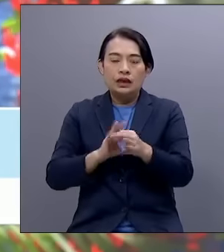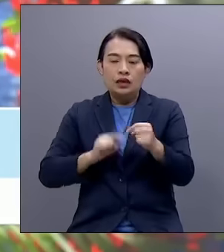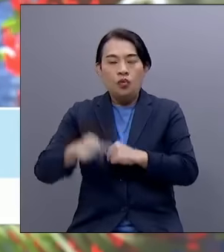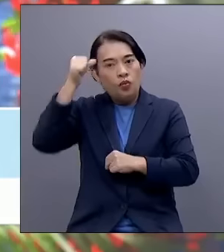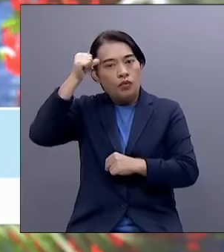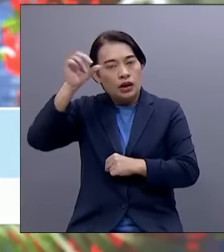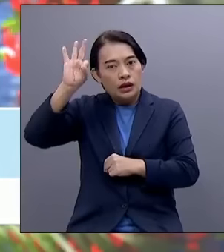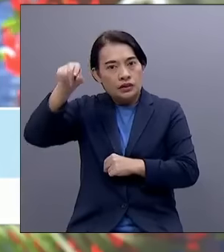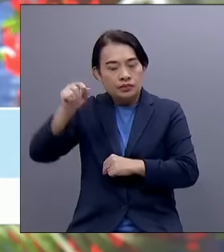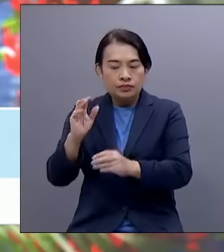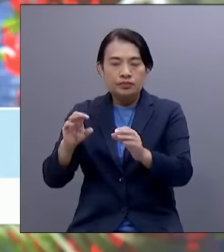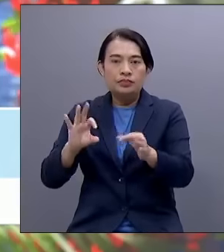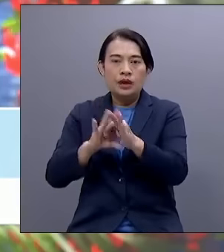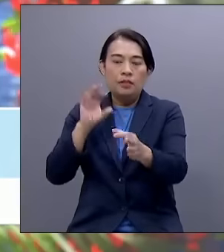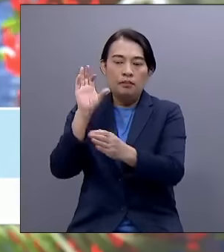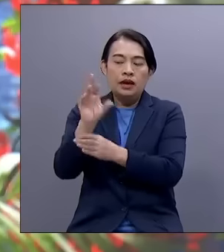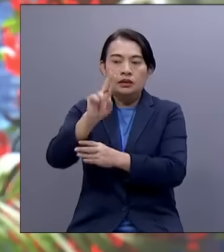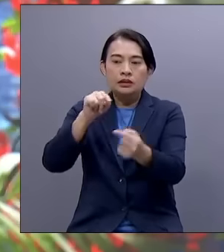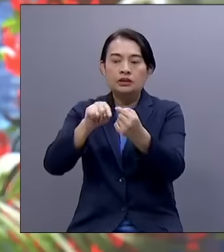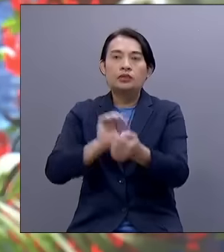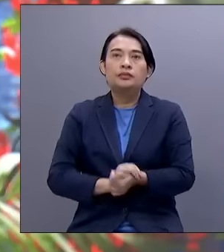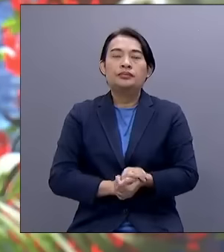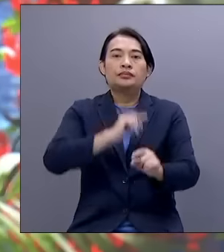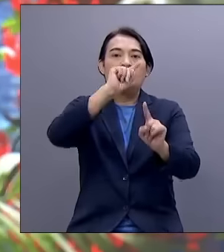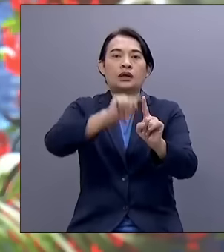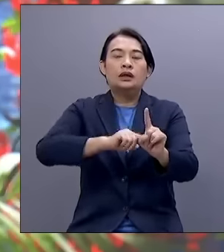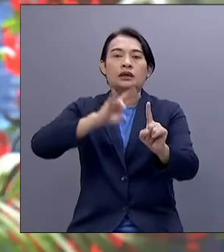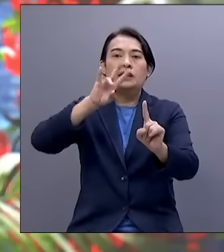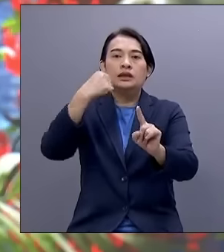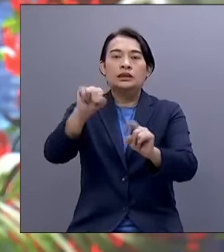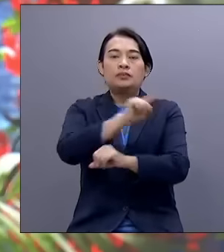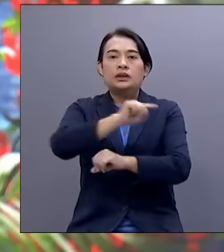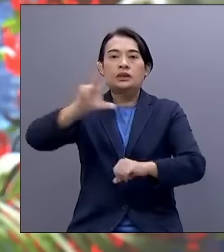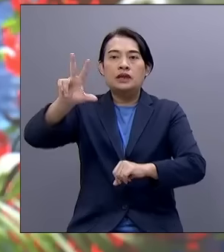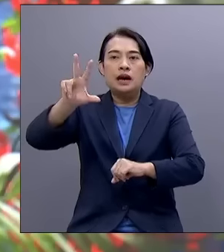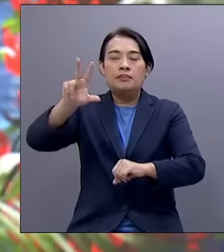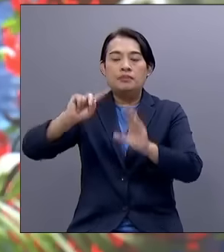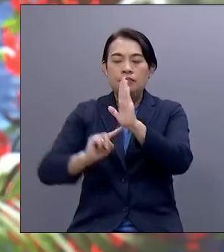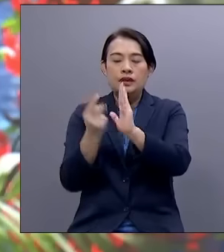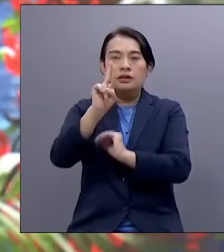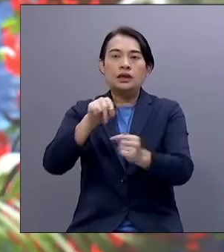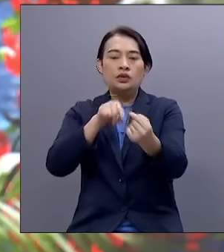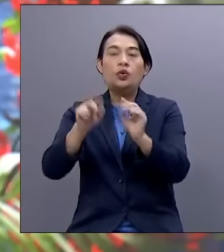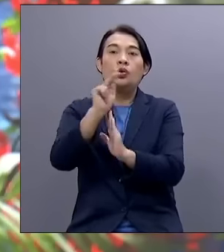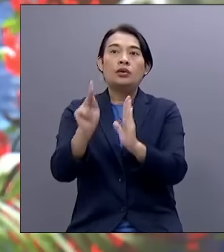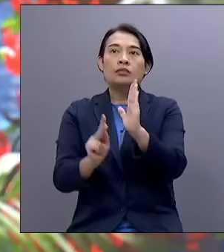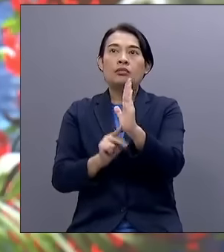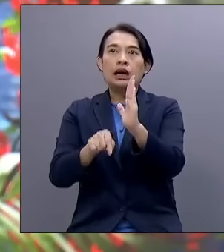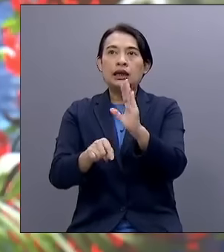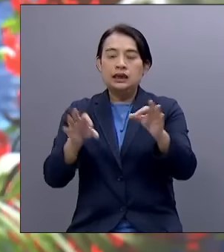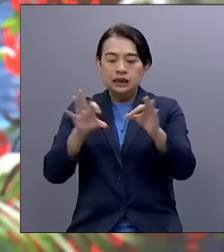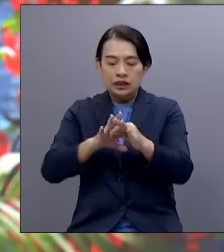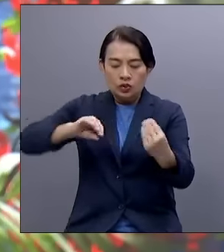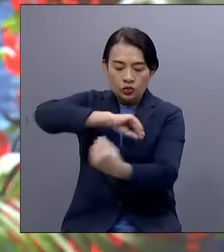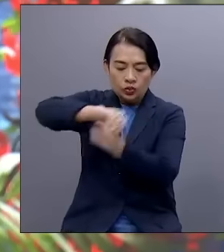วันมันก็จะไปบังคับใช้ตอนวันที่ 3ตุลาคมซึ่งจริงๆอ่ะถ้าถามผมอ่ะคือกฎหมายมันบอกว่าเป็นธุรกิจควบ